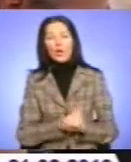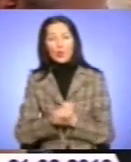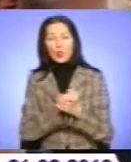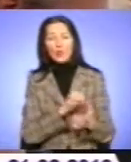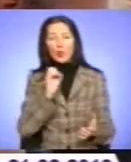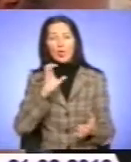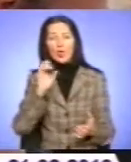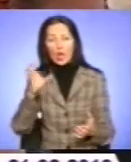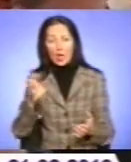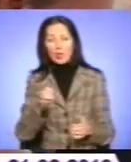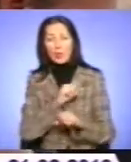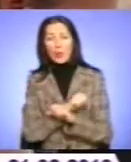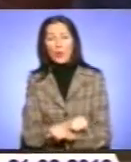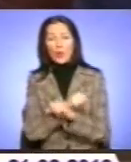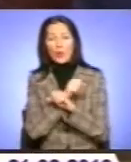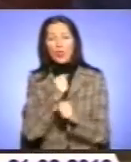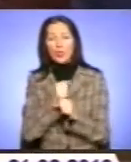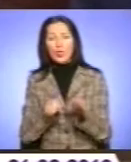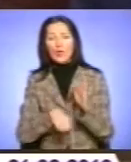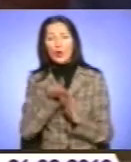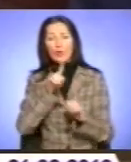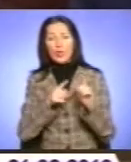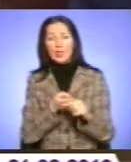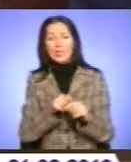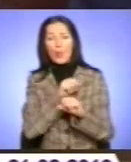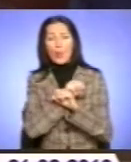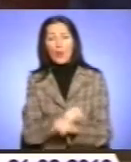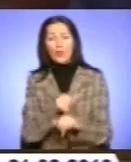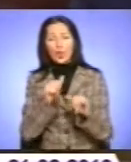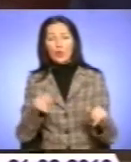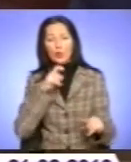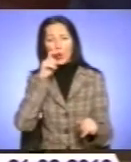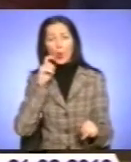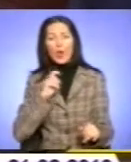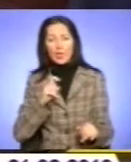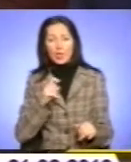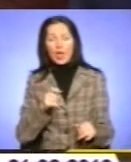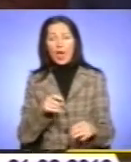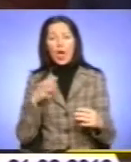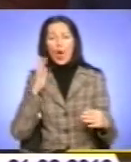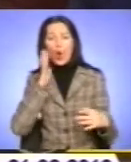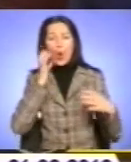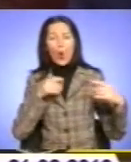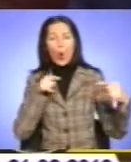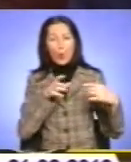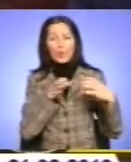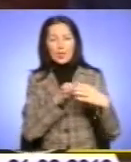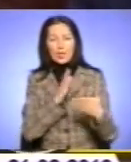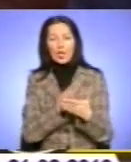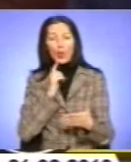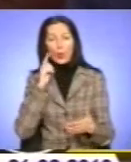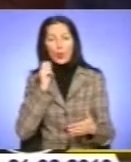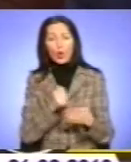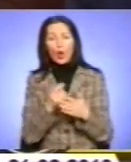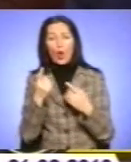Ради – це блокування розвитку України. Опозиція залишилась глухою до компромісних пропозицій правлячої партії. Не почула